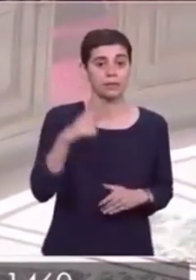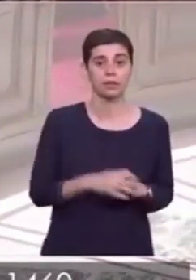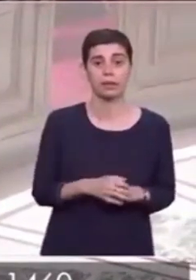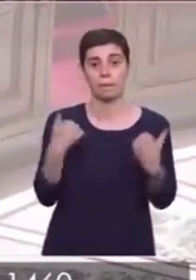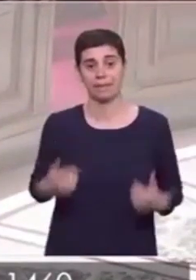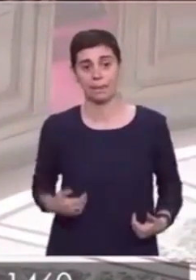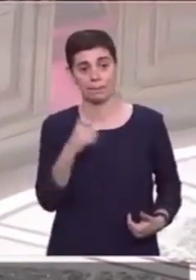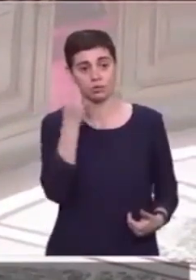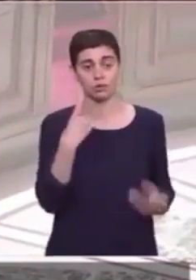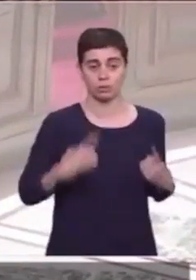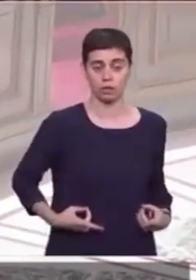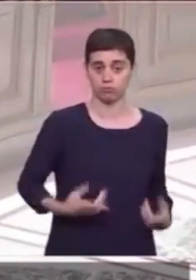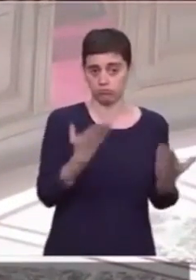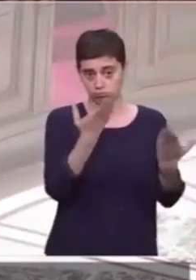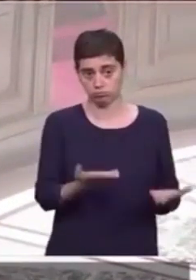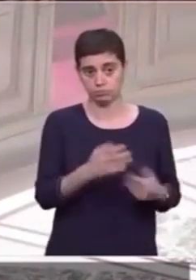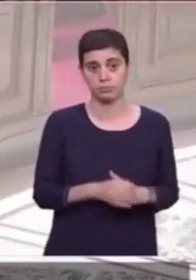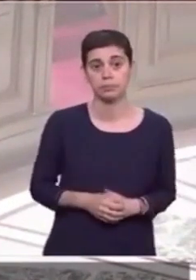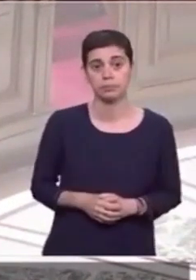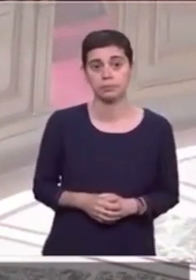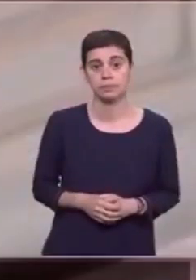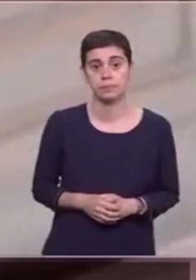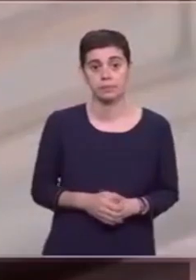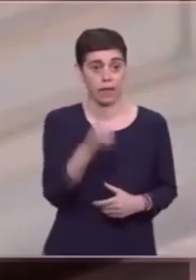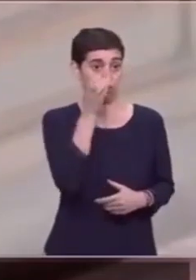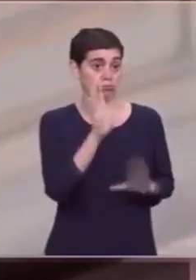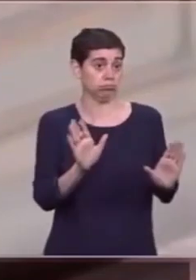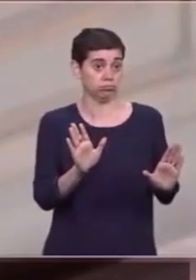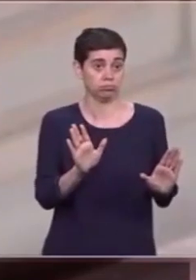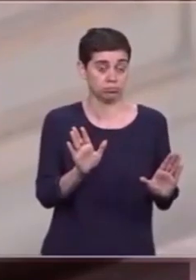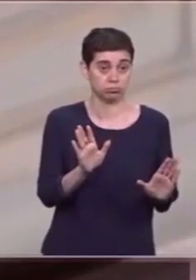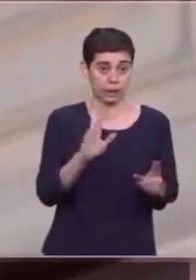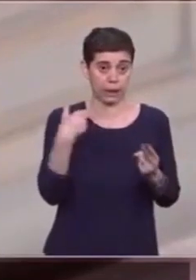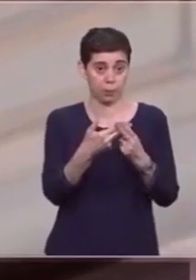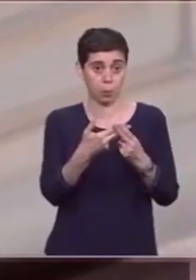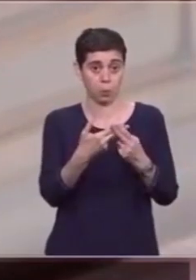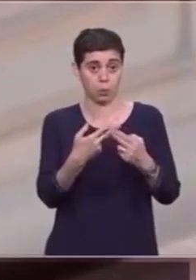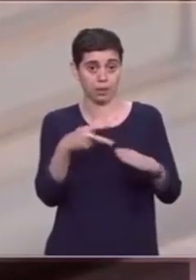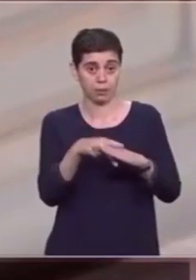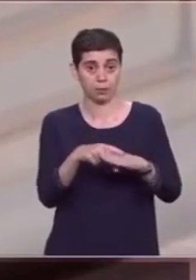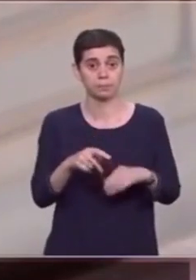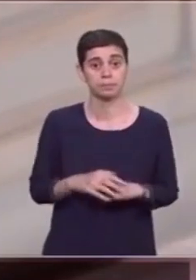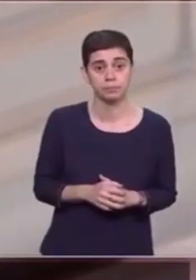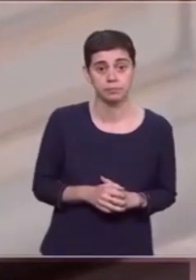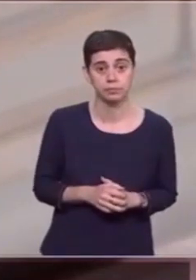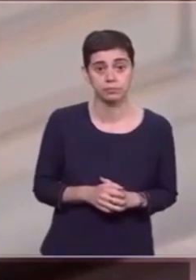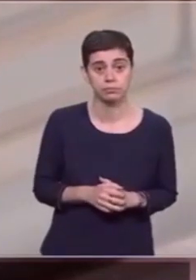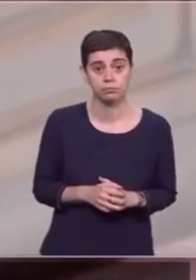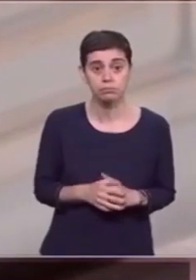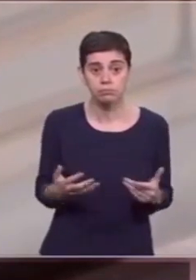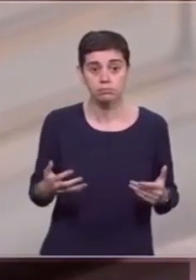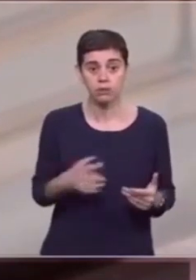messieurs les députés, monsieur le député. En vous écoutant, je ne peux que commencer en vous rappelant d'abord qu'il n'est pas question de rétablir la